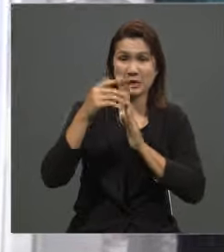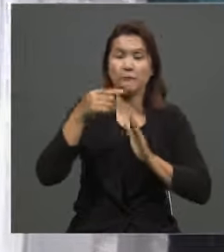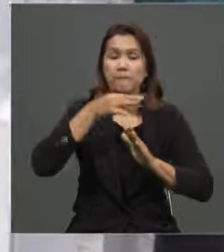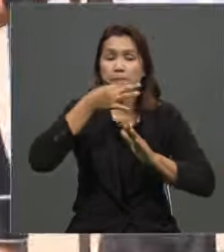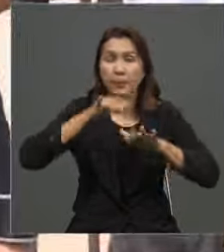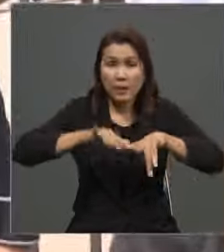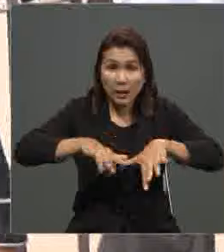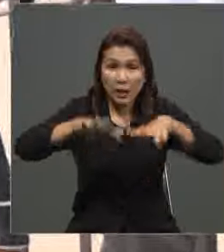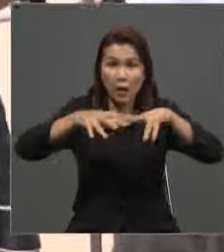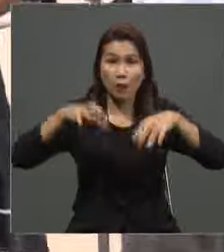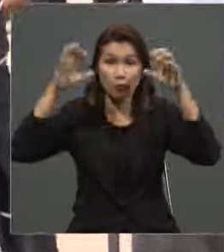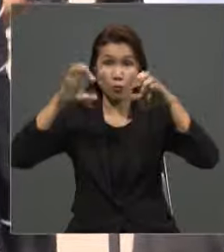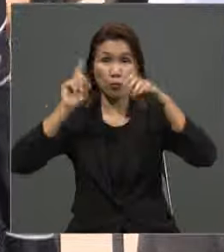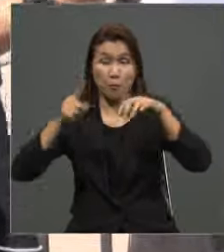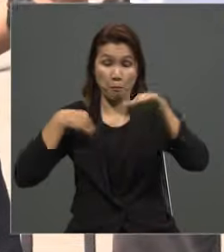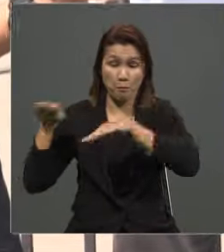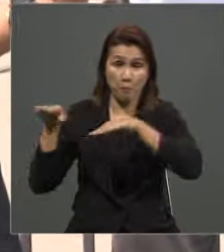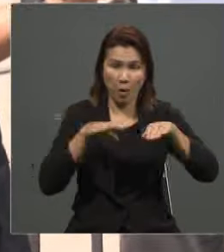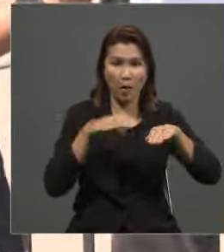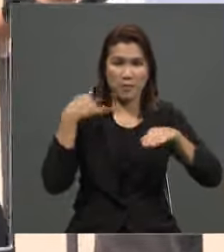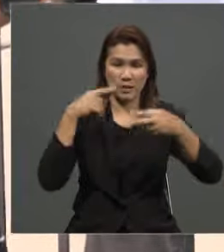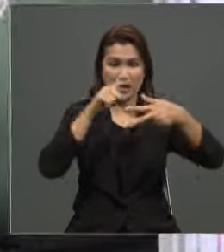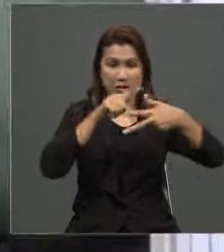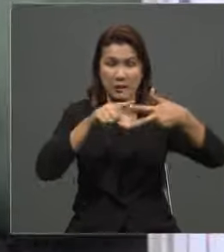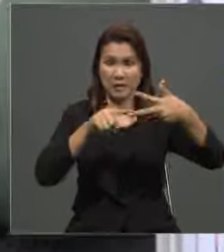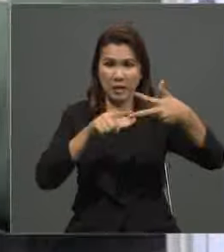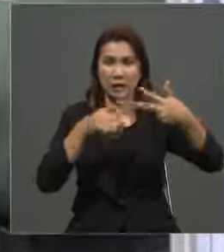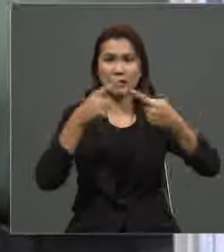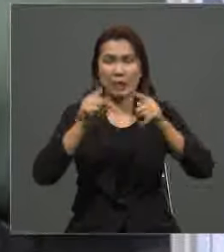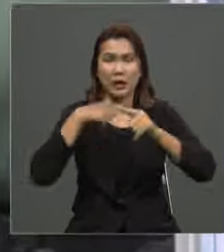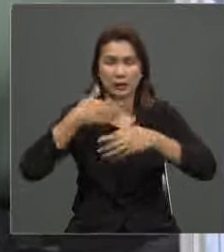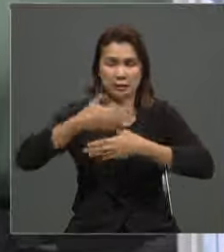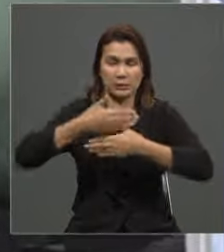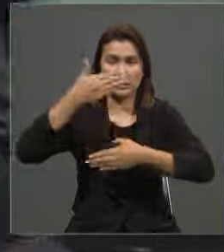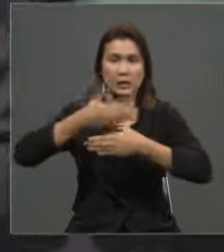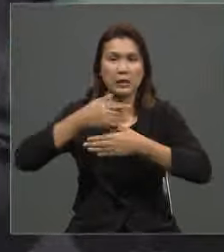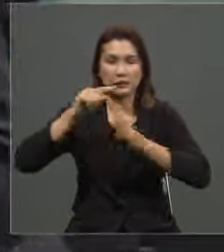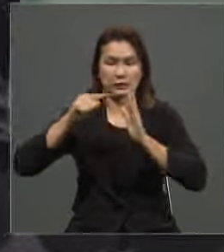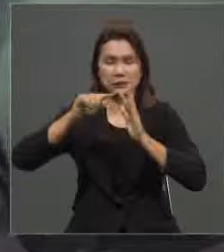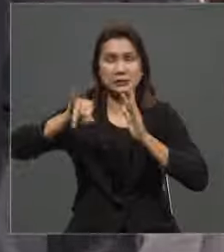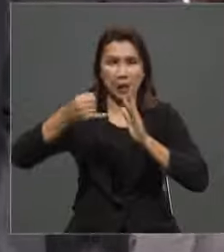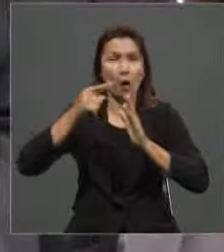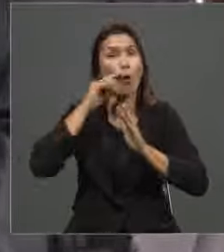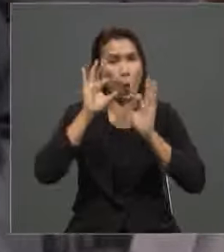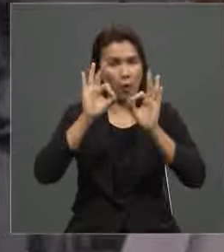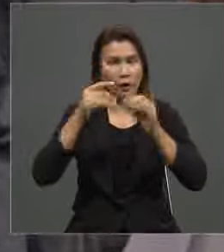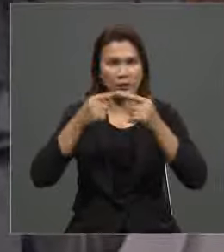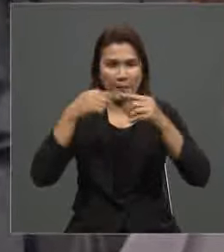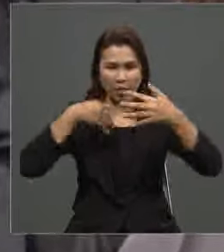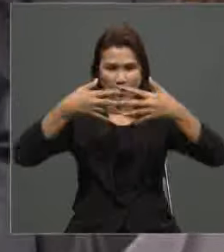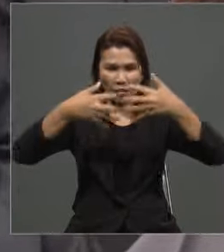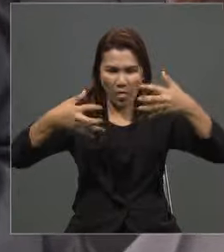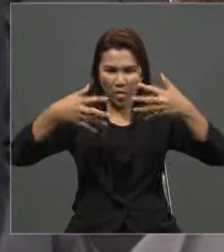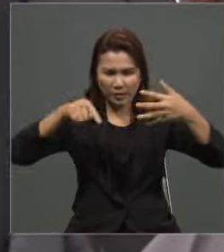ก็น้ำฝนนะคสิ่งที่จะต้องเตรียมรับมือก็คือมี 3น้ำด้วยกันแต่เขื่อนเจ้าพยางยังสามารถรับน้ำได้อยู่ค่ะส่วนจุดฟันหลอที่เสี่ยงต่อน้ำ